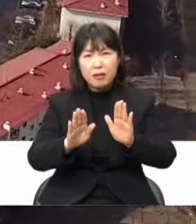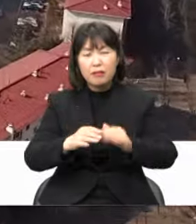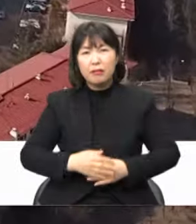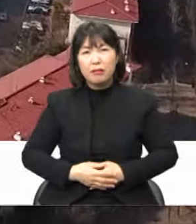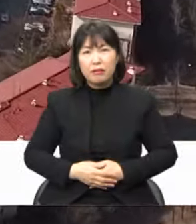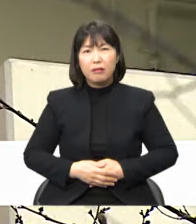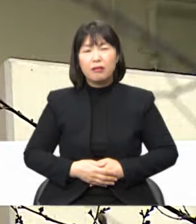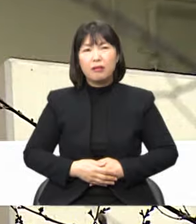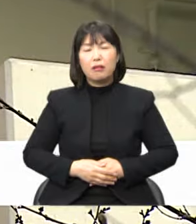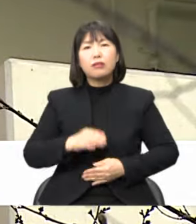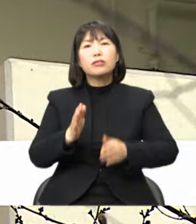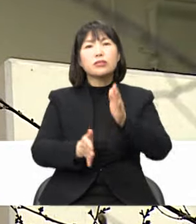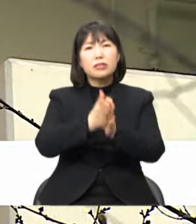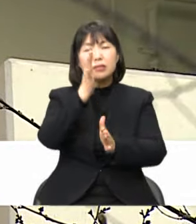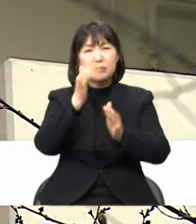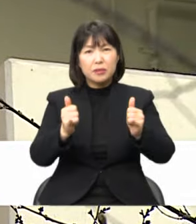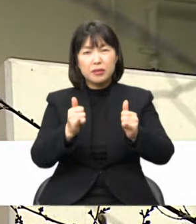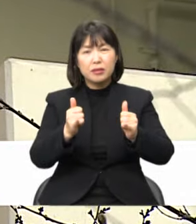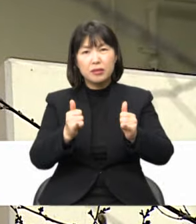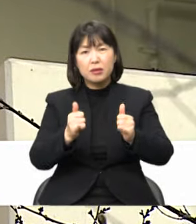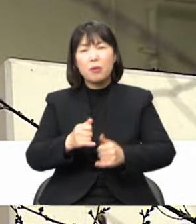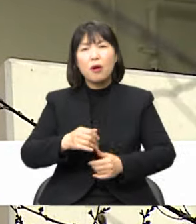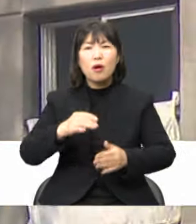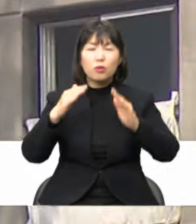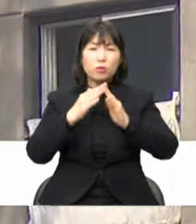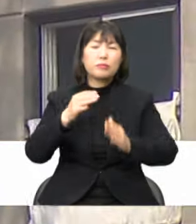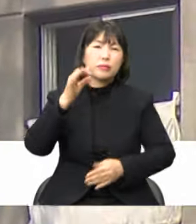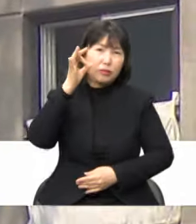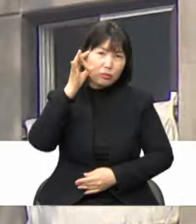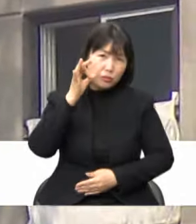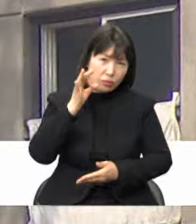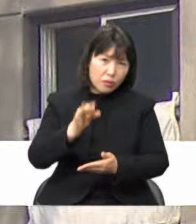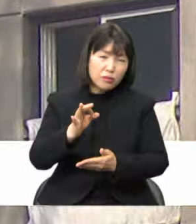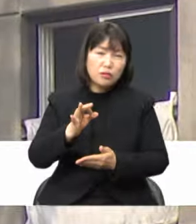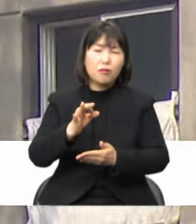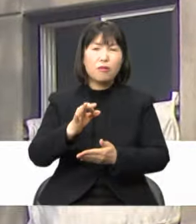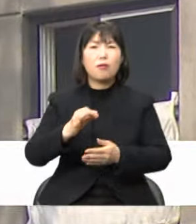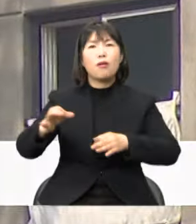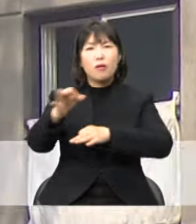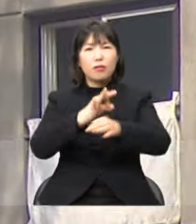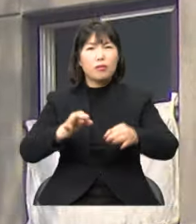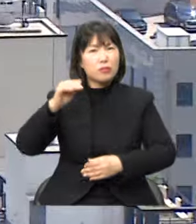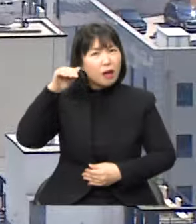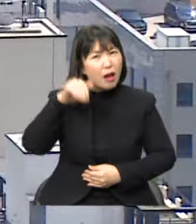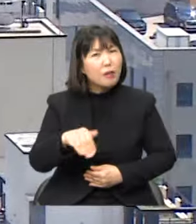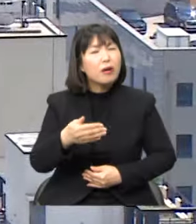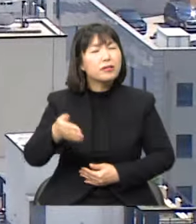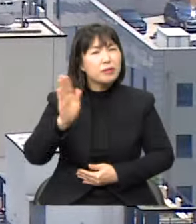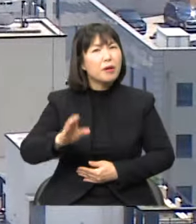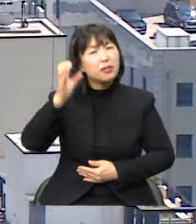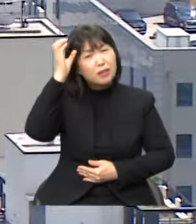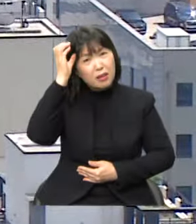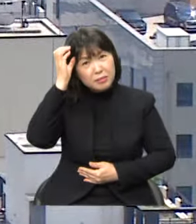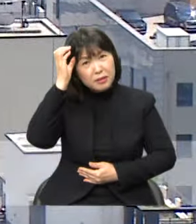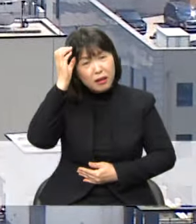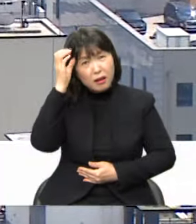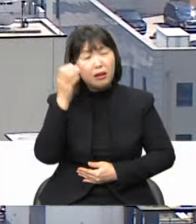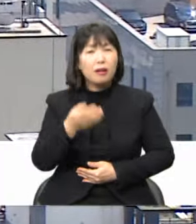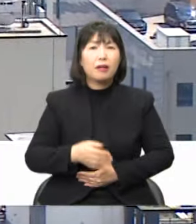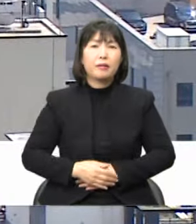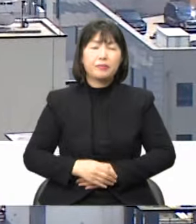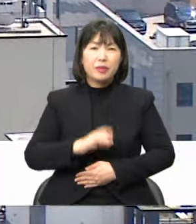재개발을 바라온 주민들은 부동산 침체와 건설 경기 악화 상황에서도 기대감을 키웠습니다 총선 후보자들도 여야 할 것